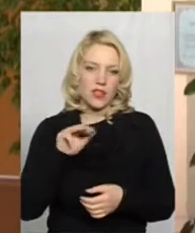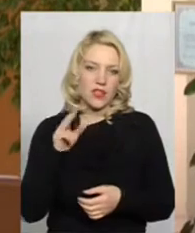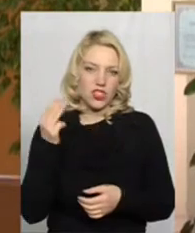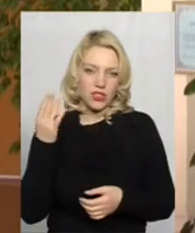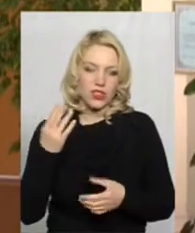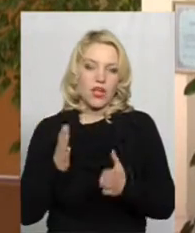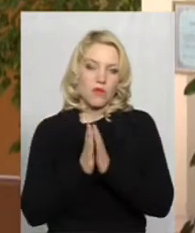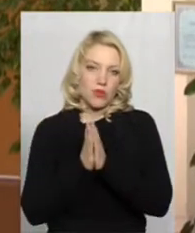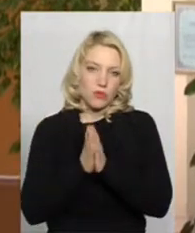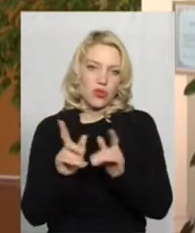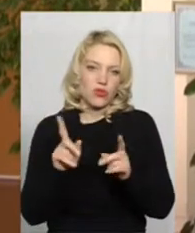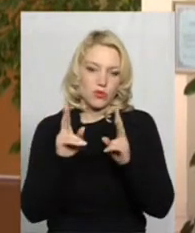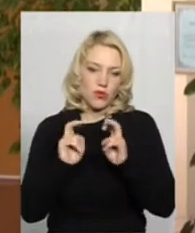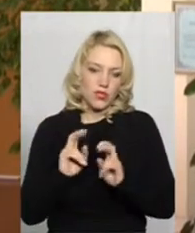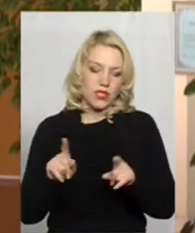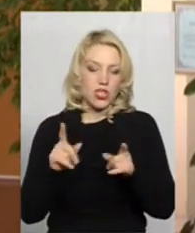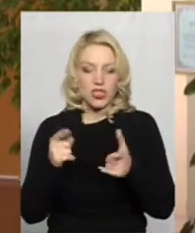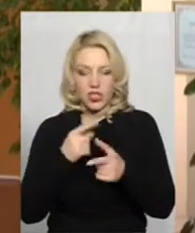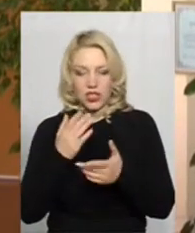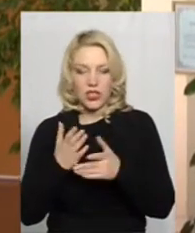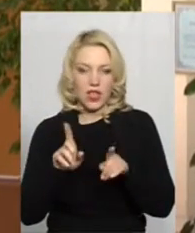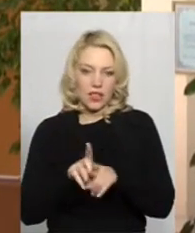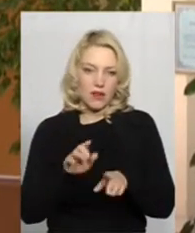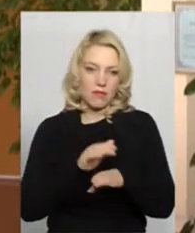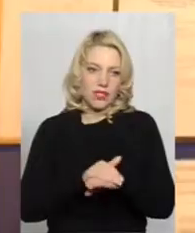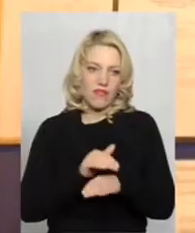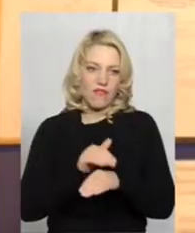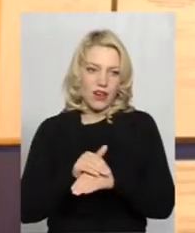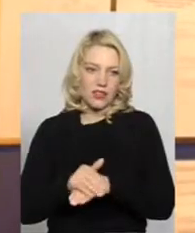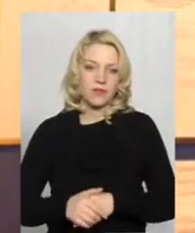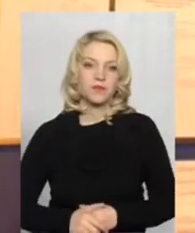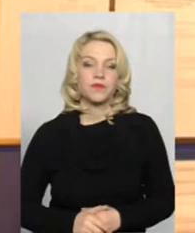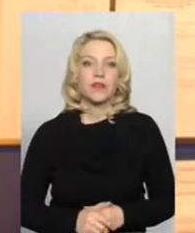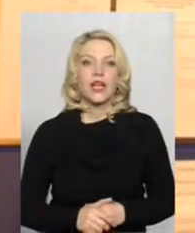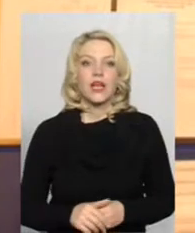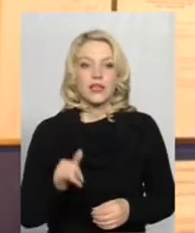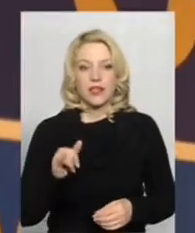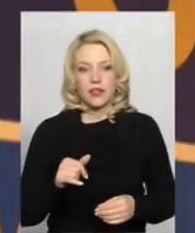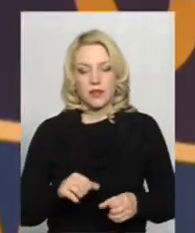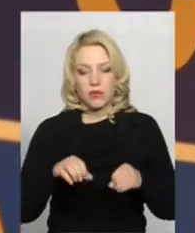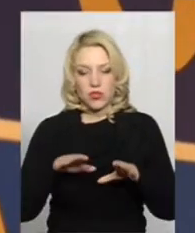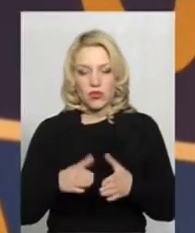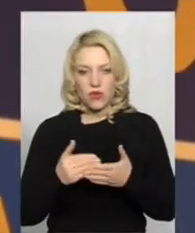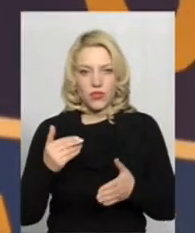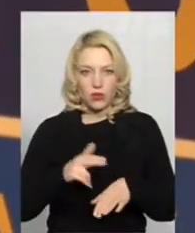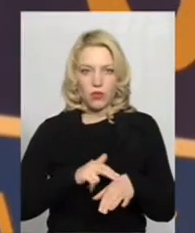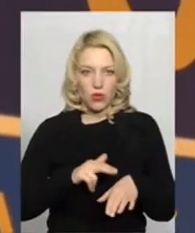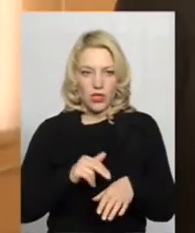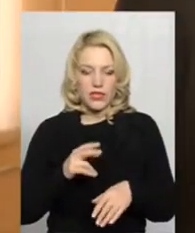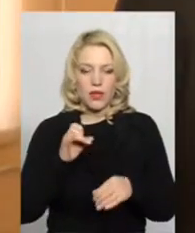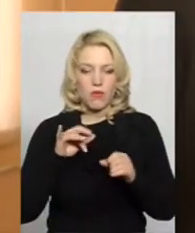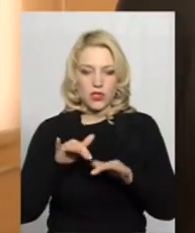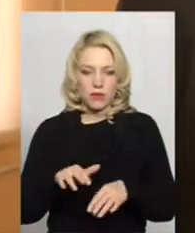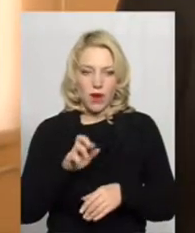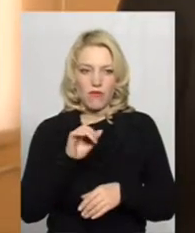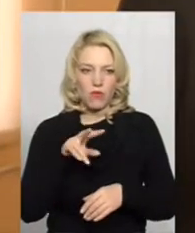щоб розглянули, чи підмають такі місця факти, безперечно, у них правове поле більше. Постанова від ювенальної поліції по справі булінгу до Нетішинського міського